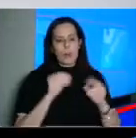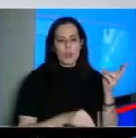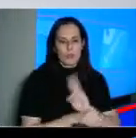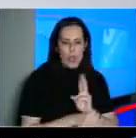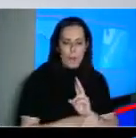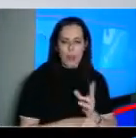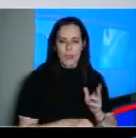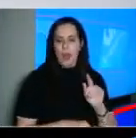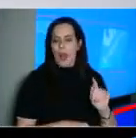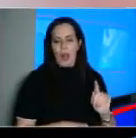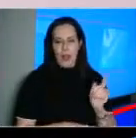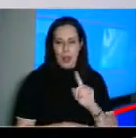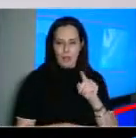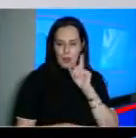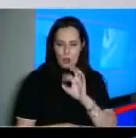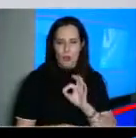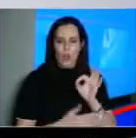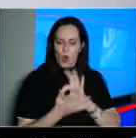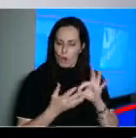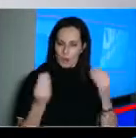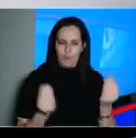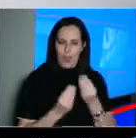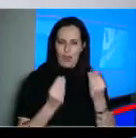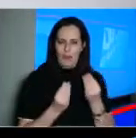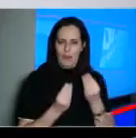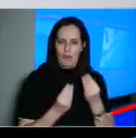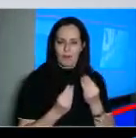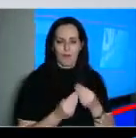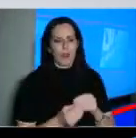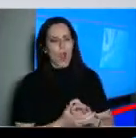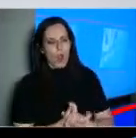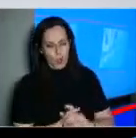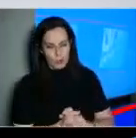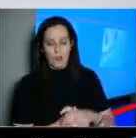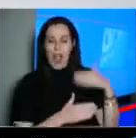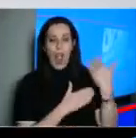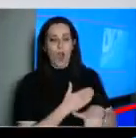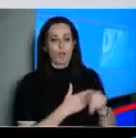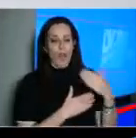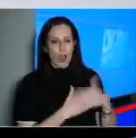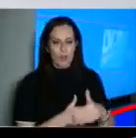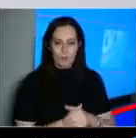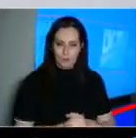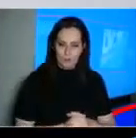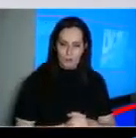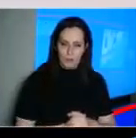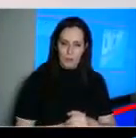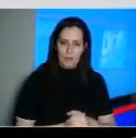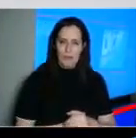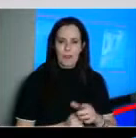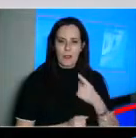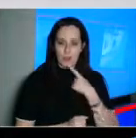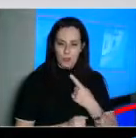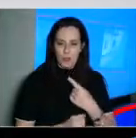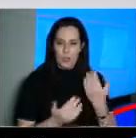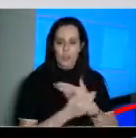שלה, לאו דווקא תחת שמה, כותבים דברים, רותם, פייק אחרון? פייק אחרון, בוא נדבר על